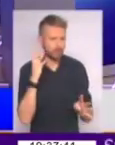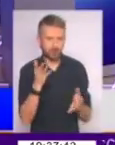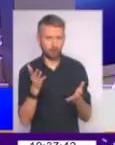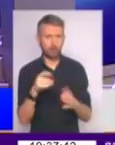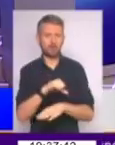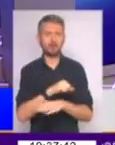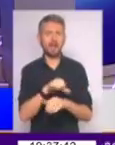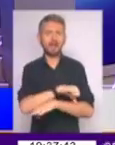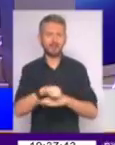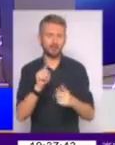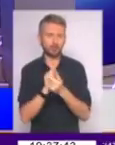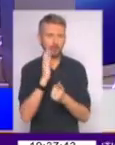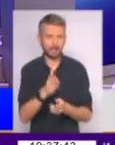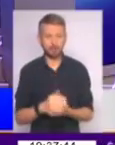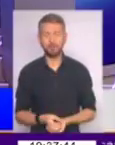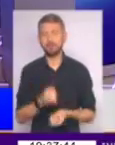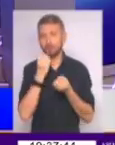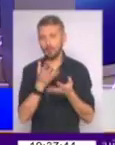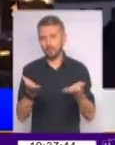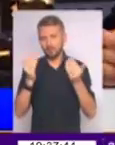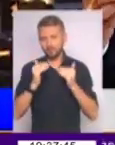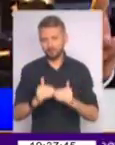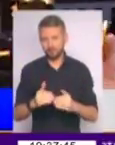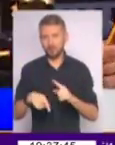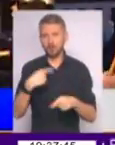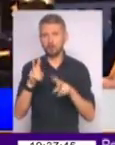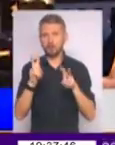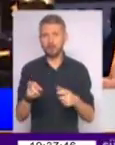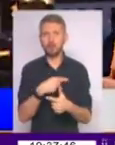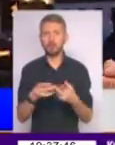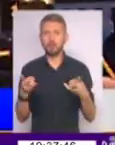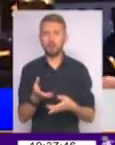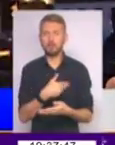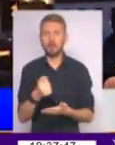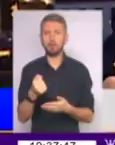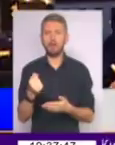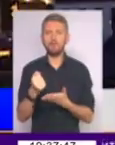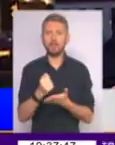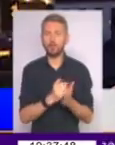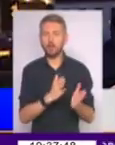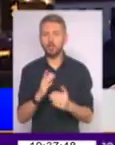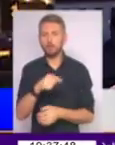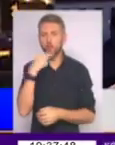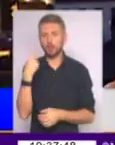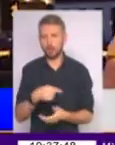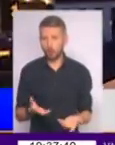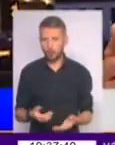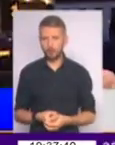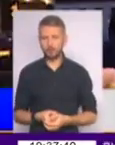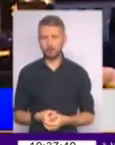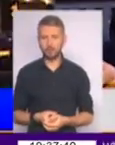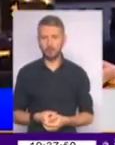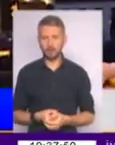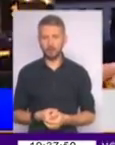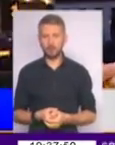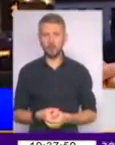границі зустрінемо. Переходимо до наступної теми. Так, чи потрібен нам візовий режим із Російською Федерацією? Раз ми вже